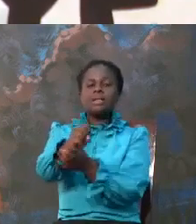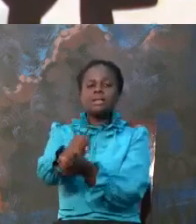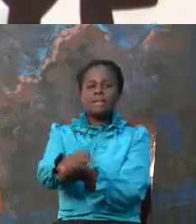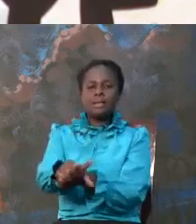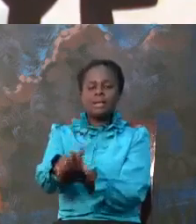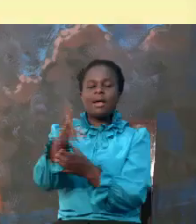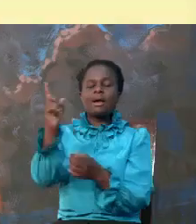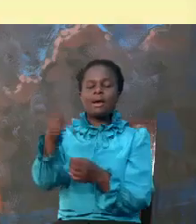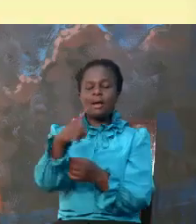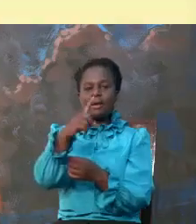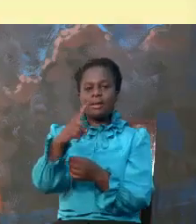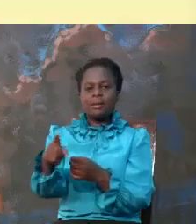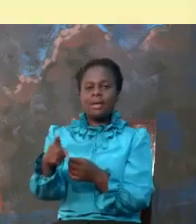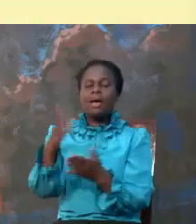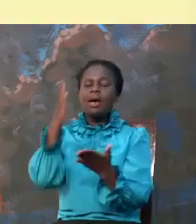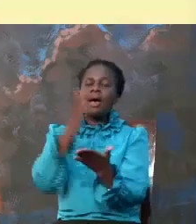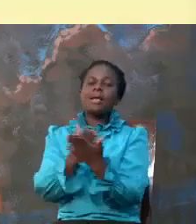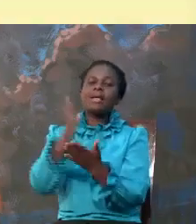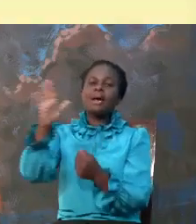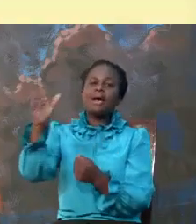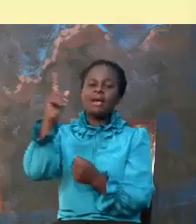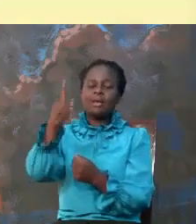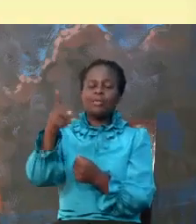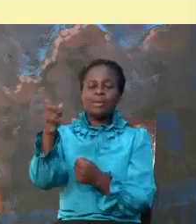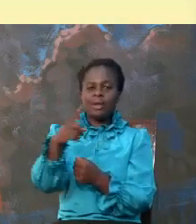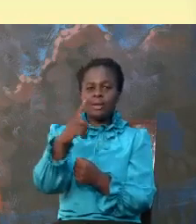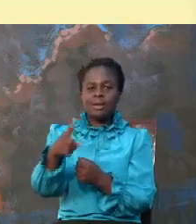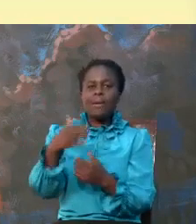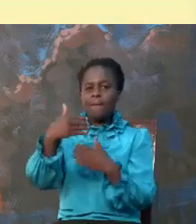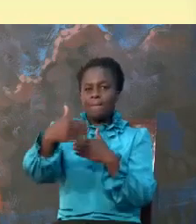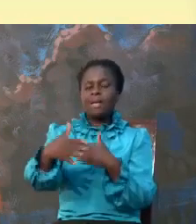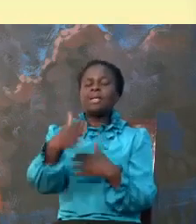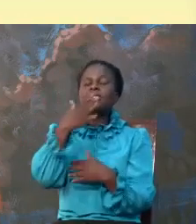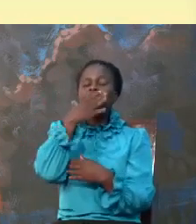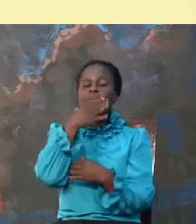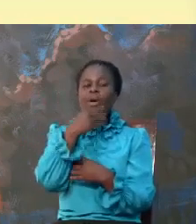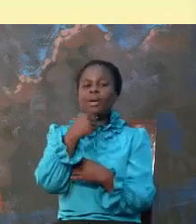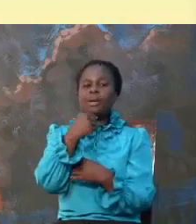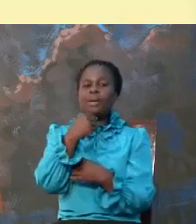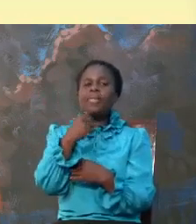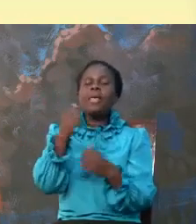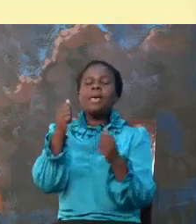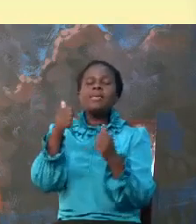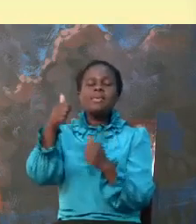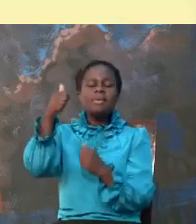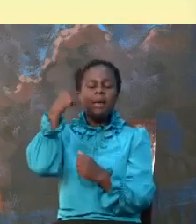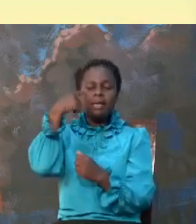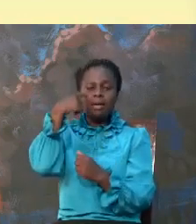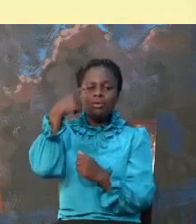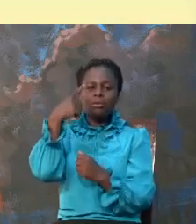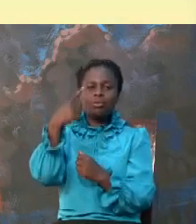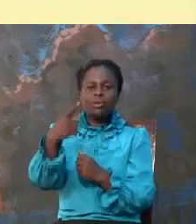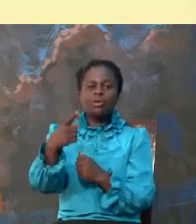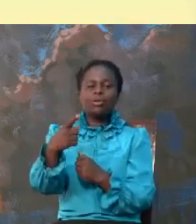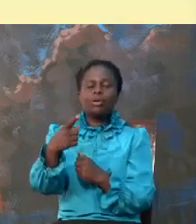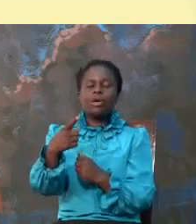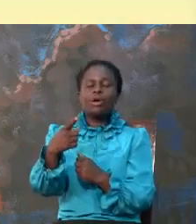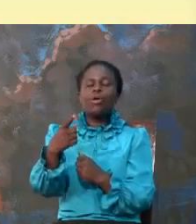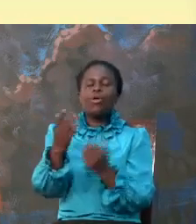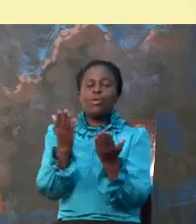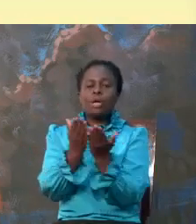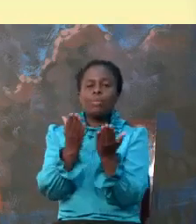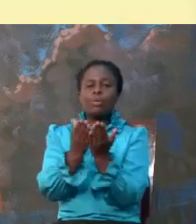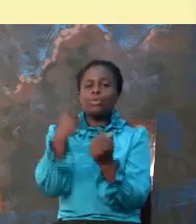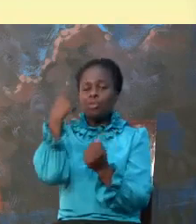hatia, hakika yake ni mwenye hatia mbele za Bwana. Jana tuliona, ukisaposoma sura hizi